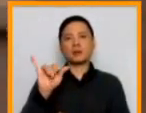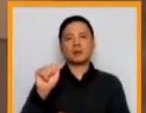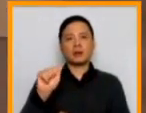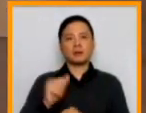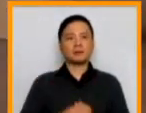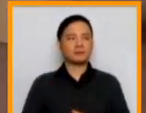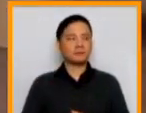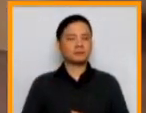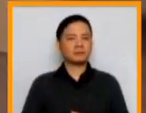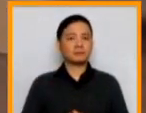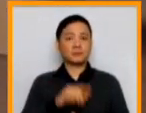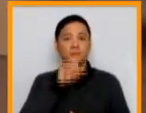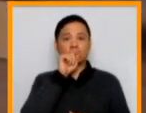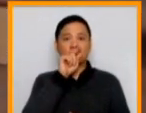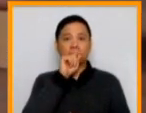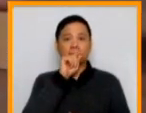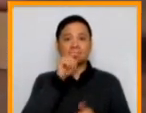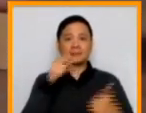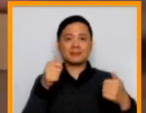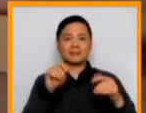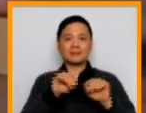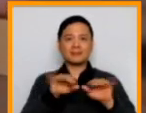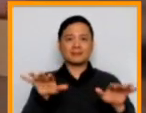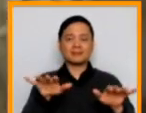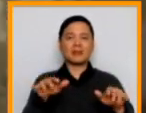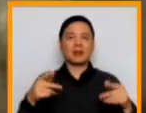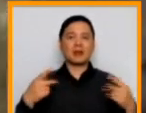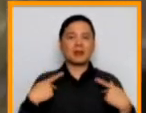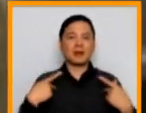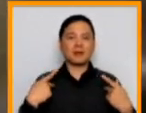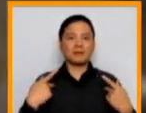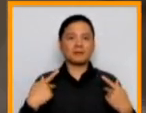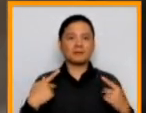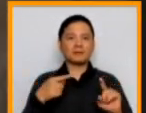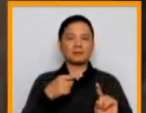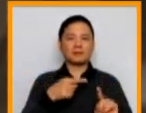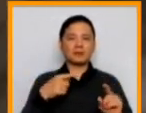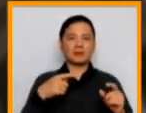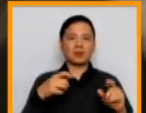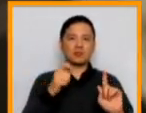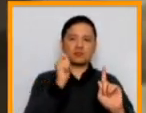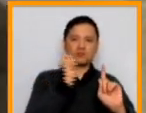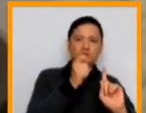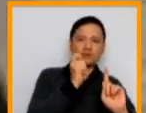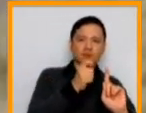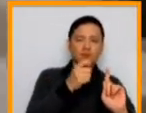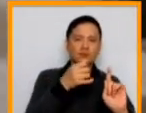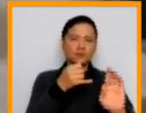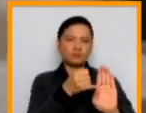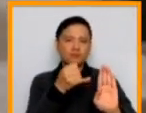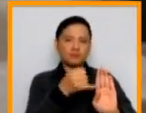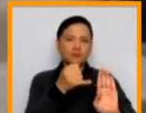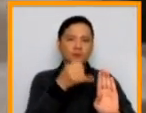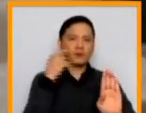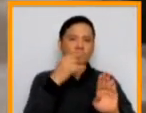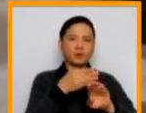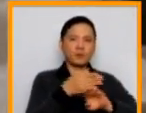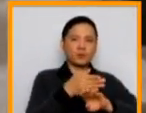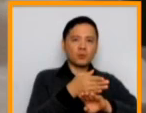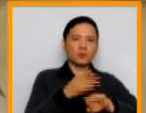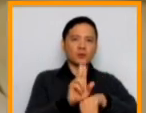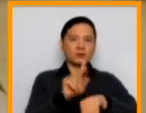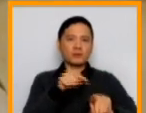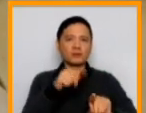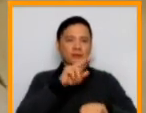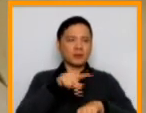bilang backless sandal na may makapal na kahoy bilang talampakan na ginagamit sa Pilipinas. Nabanggit din ang strap na rattan